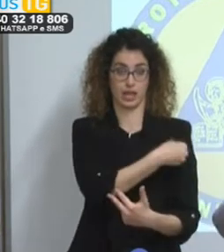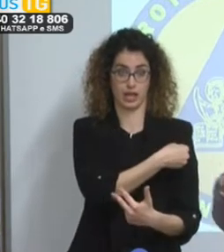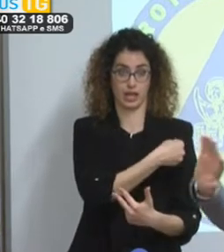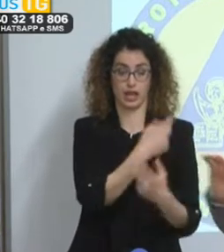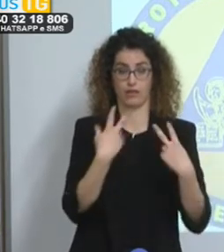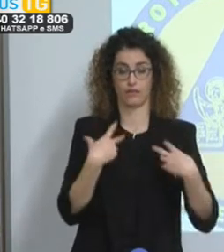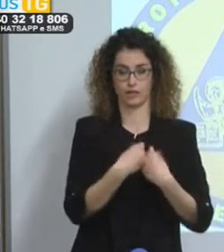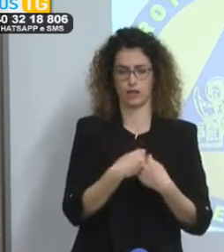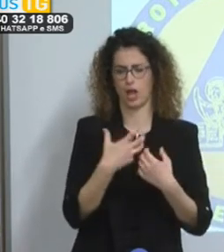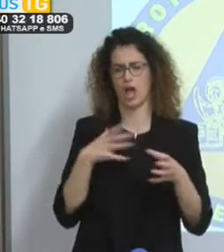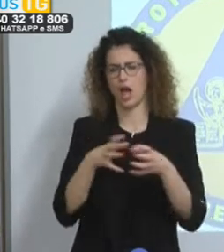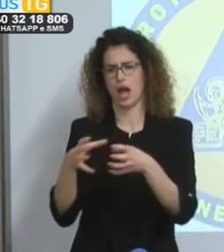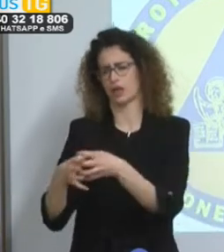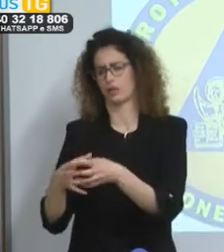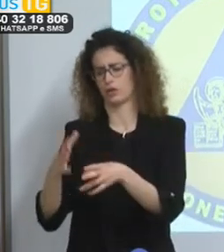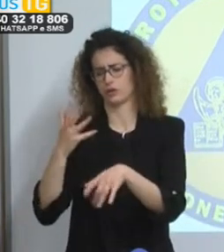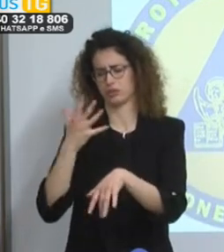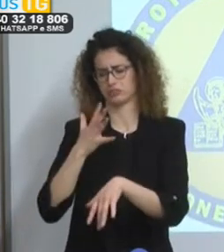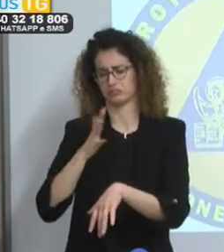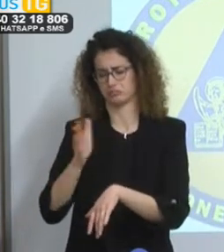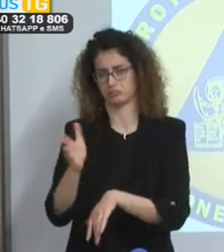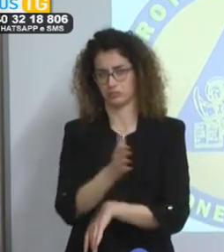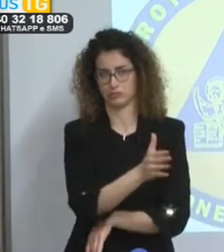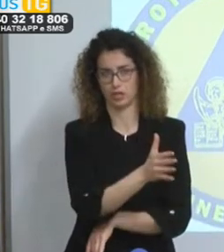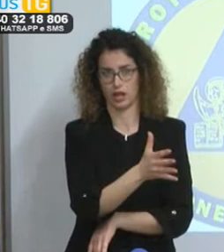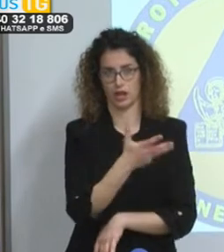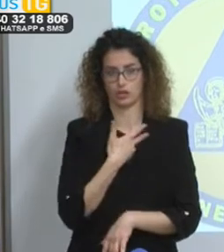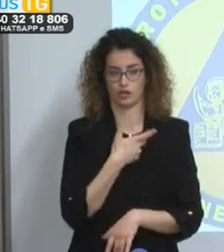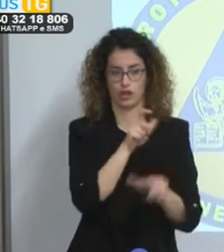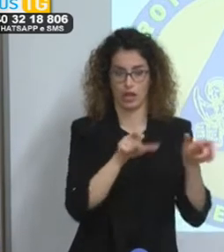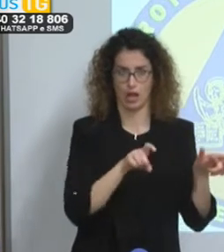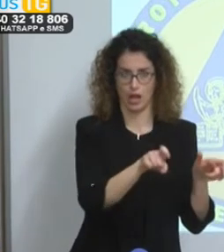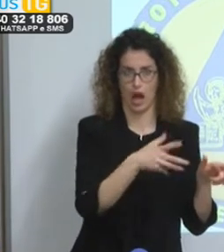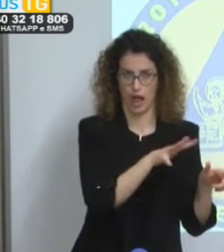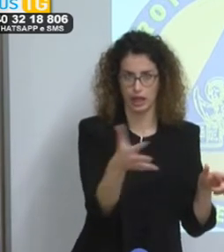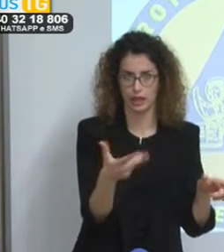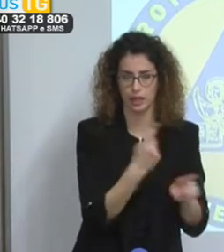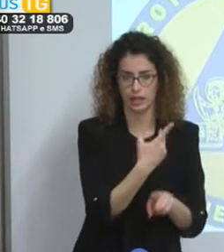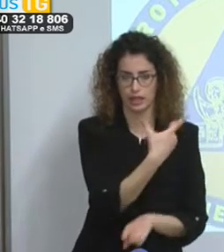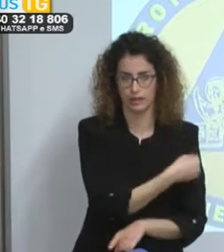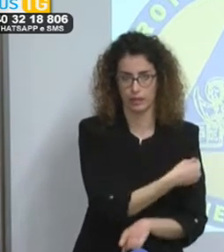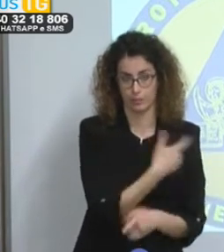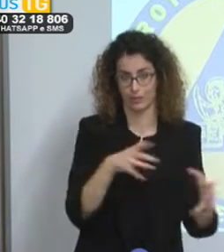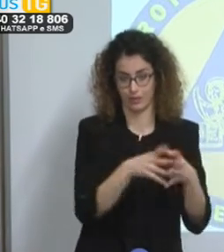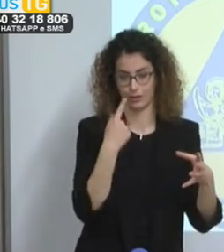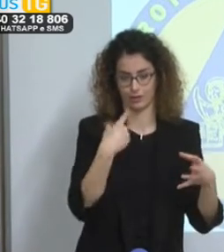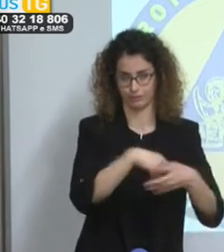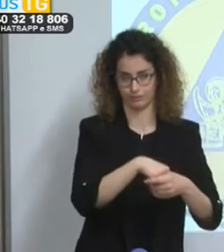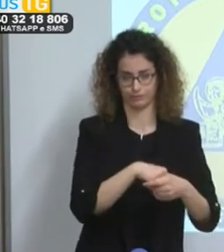perdere tutte le categorie che vi stanno venendo in mano, ma ci sono altri oncologici da vaccinare, se volessimo anche restare in quella